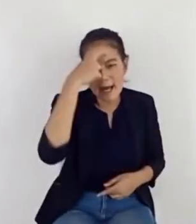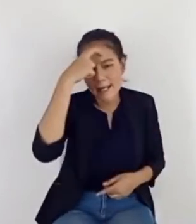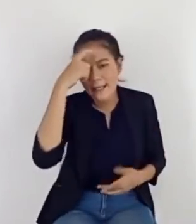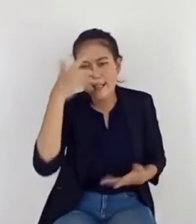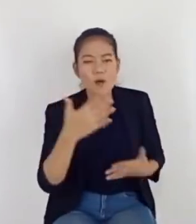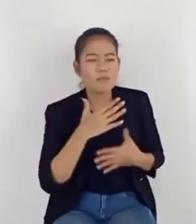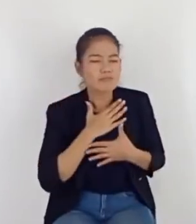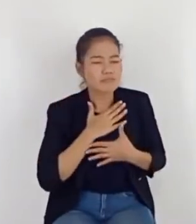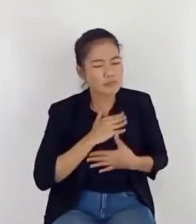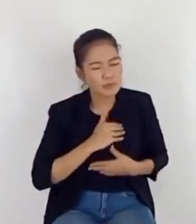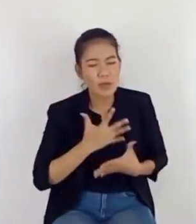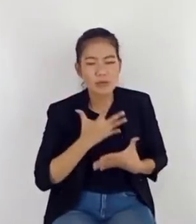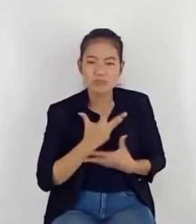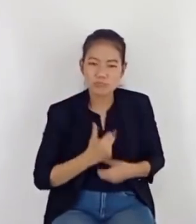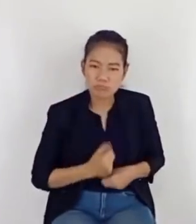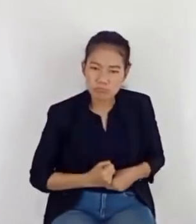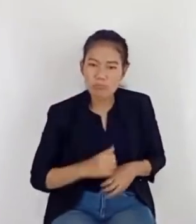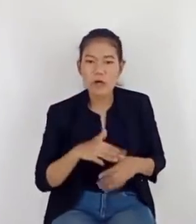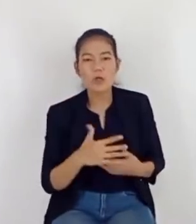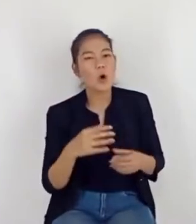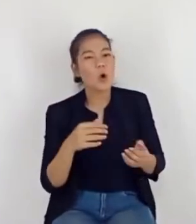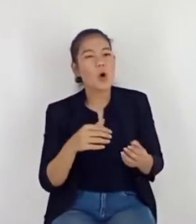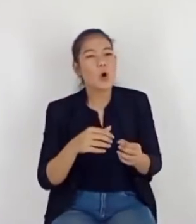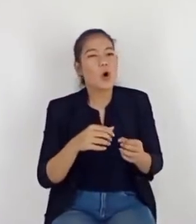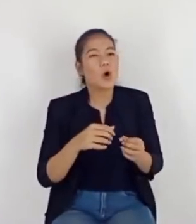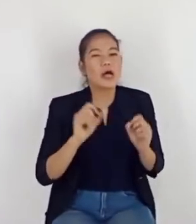kedukaan, karena kegagalan dalam kehidupan.